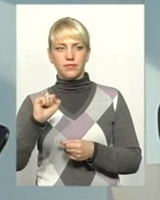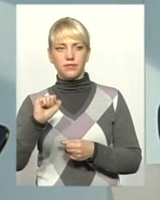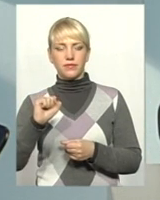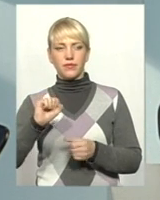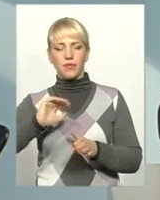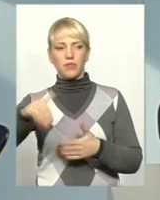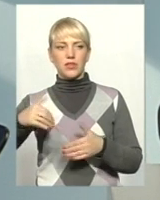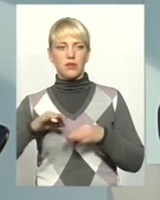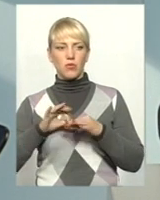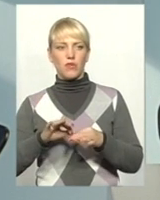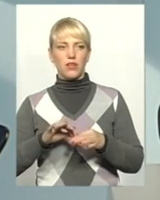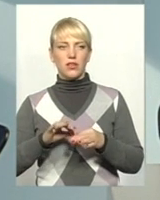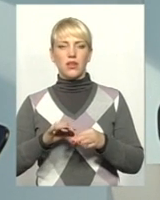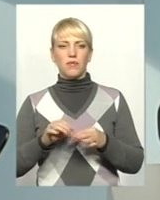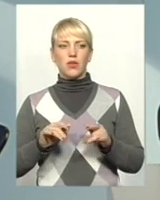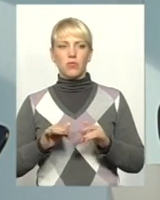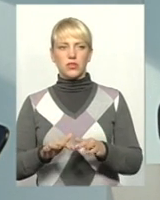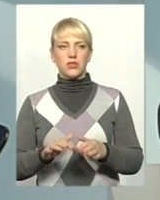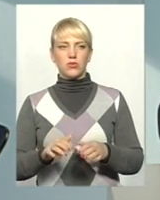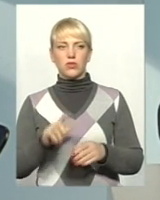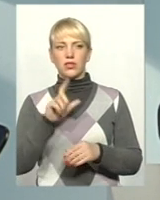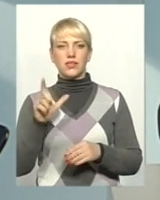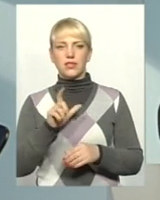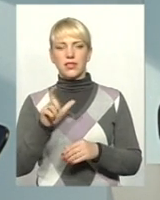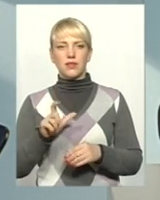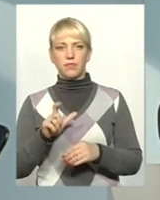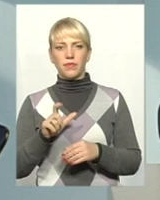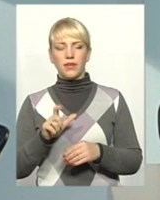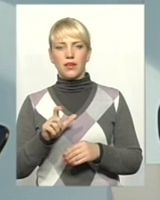після проведення тендерних процедур з підрядниками, звичайно,